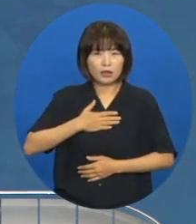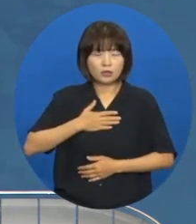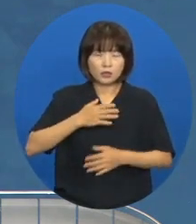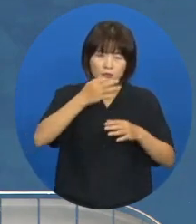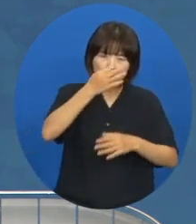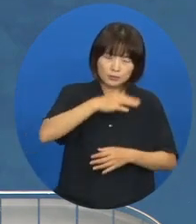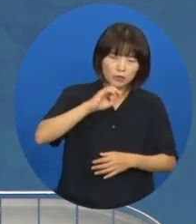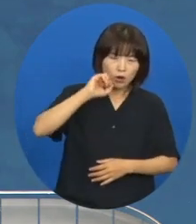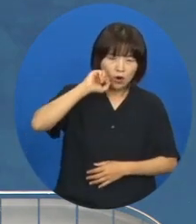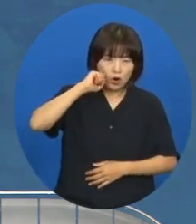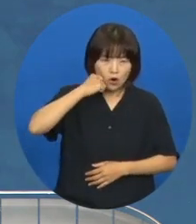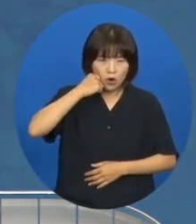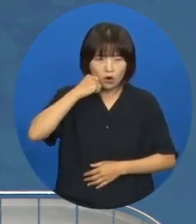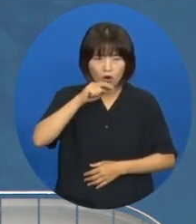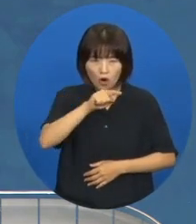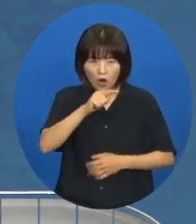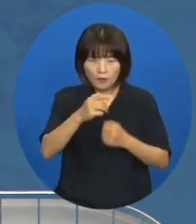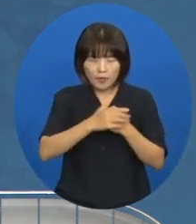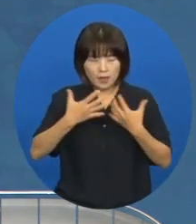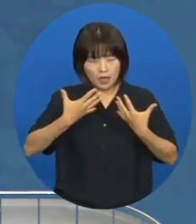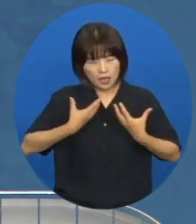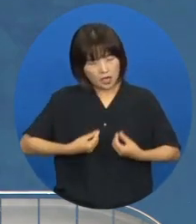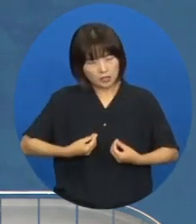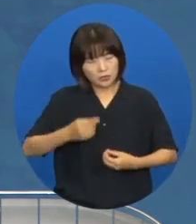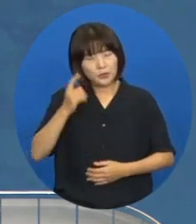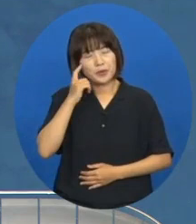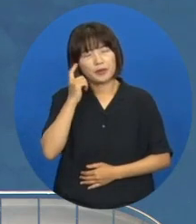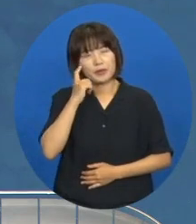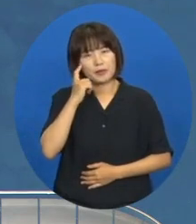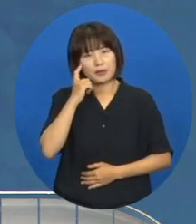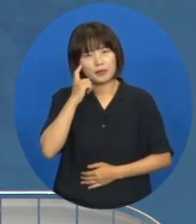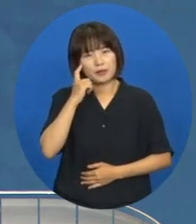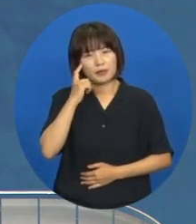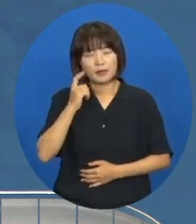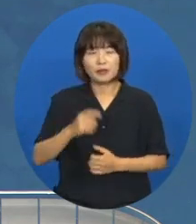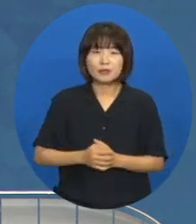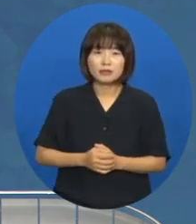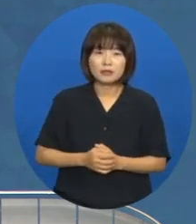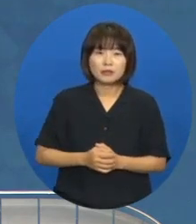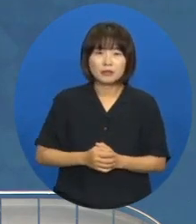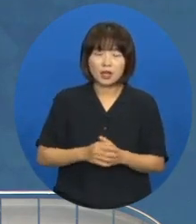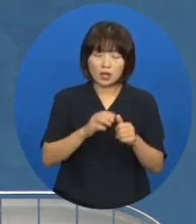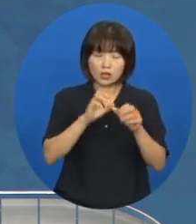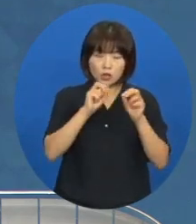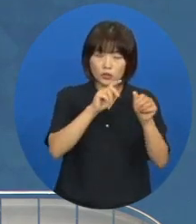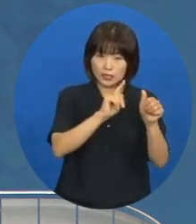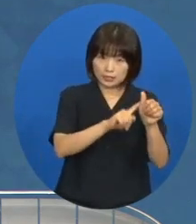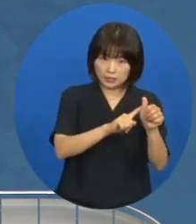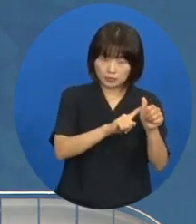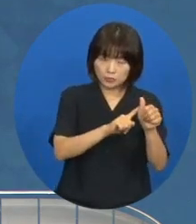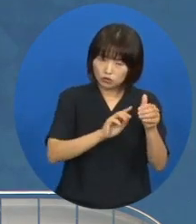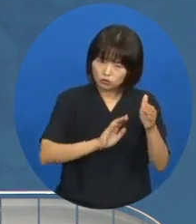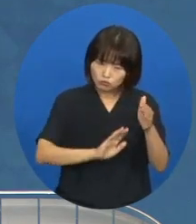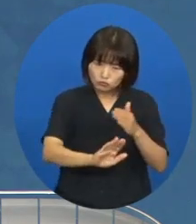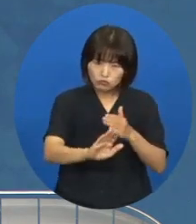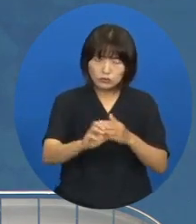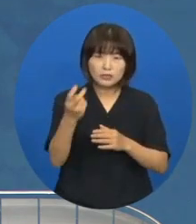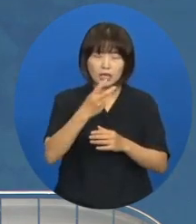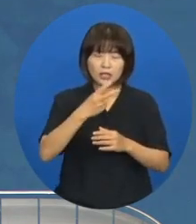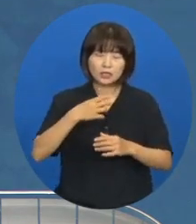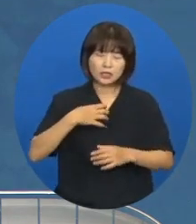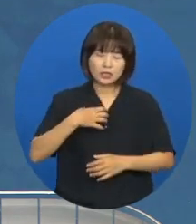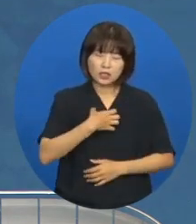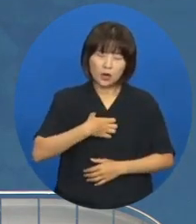힘들고 어려워 보이는 것으로 이렇게 낙심하고 있나? 그리고 그분은 그 이후에 다시는 두려워